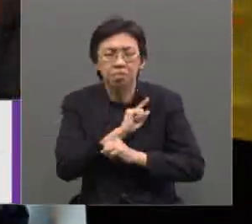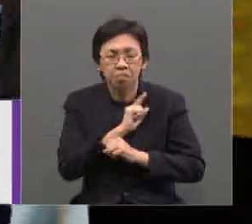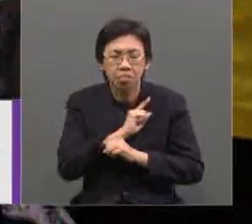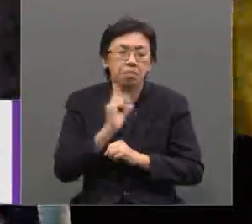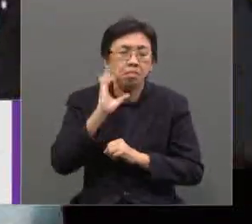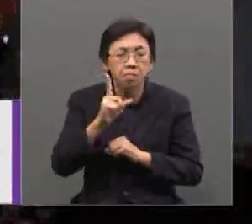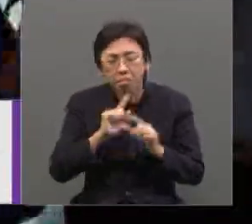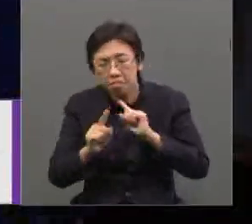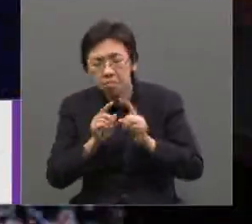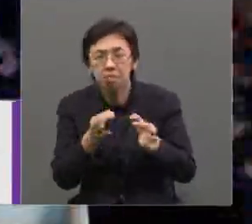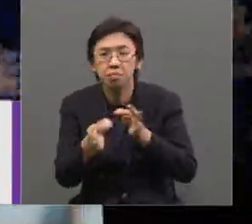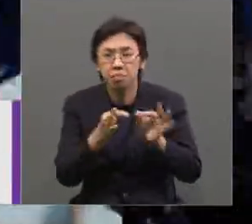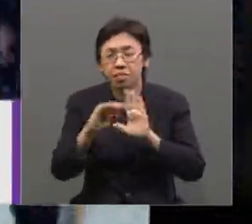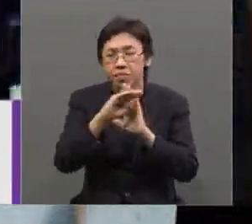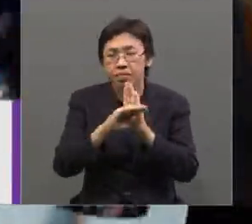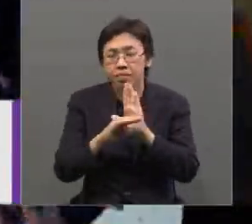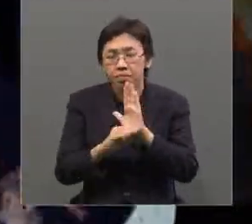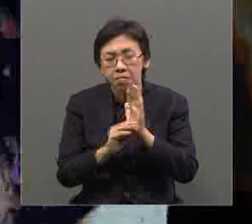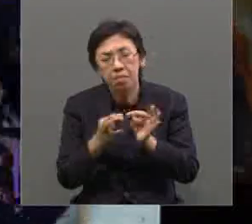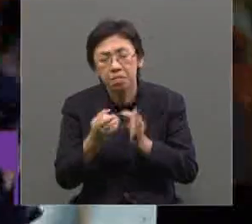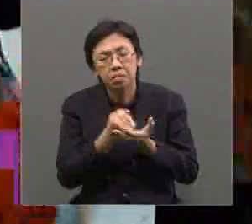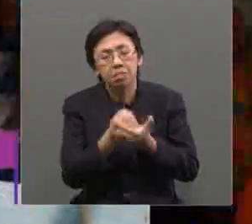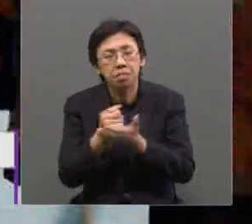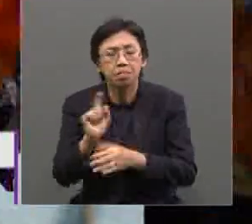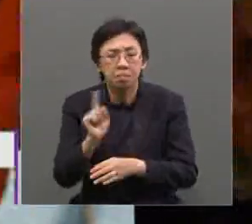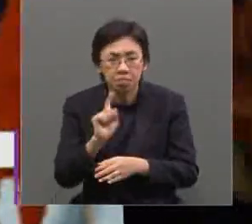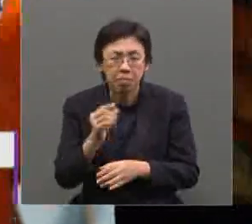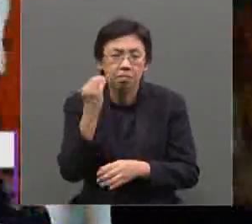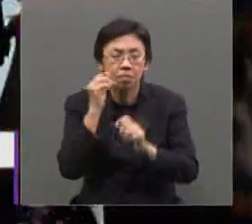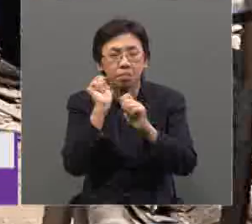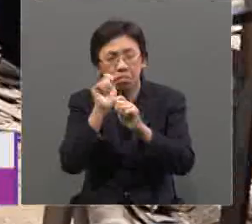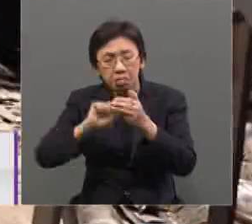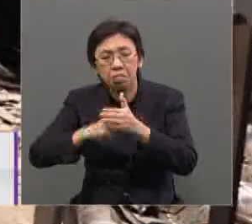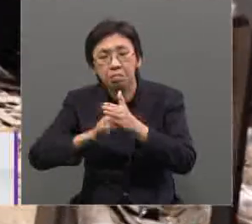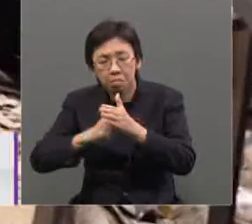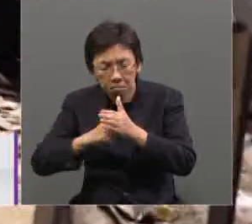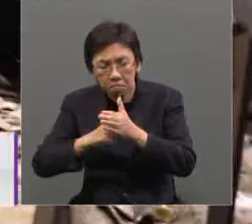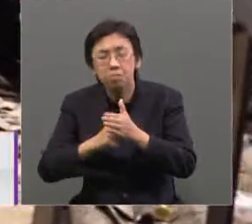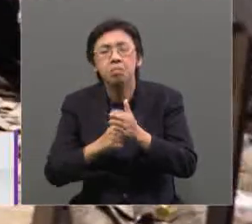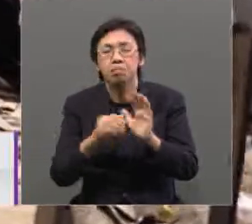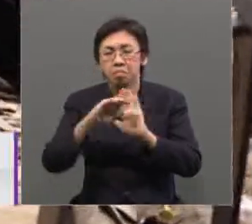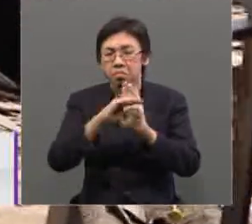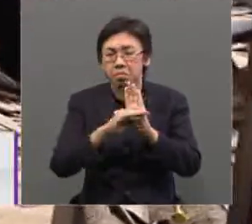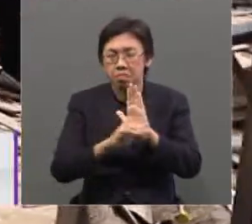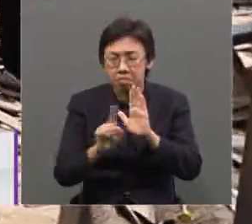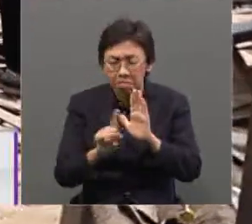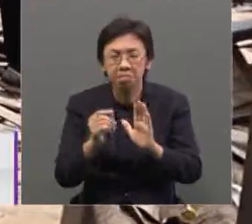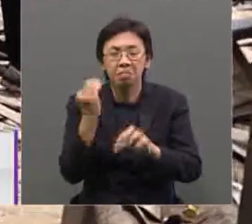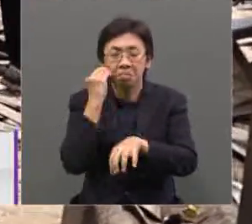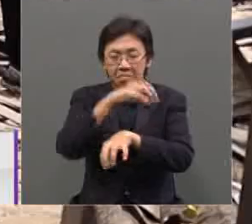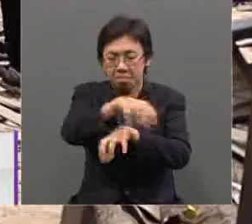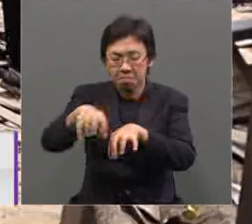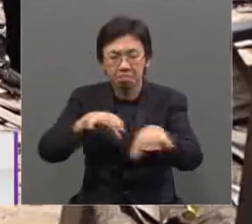าไปพูดคุยชี้แจงแนวทางการให้ความช่วยเหลือโดยเฉพาะเรื่องการซ่อมแซมบ้านที่เสียหายนะคะจะมีการปรับผังหมู่บ้าน